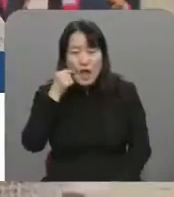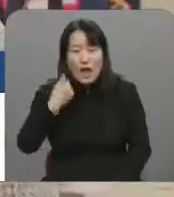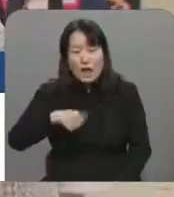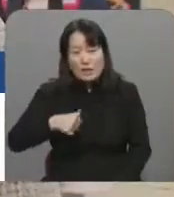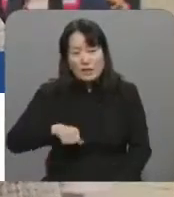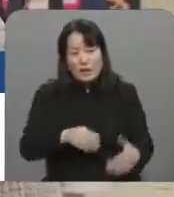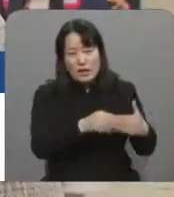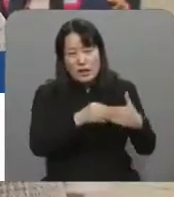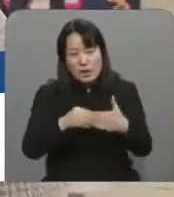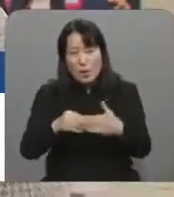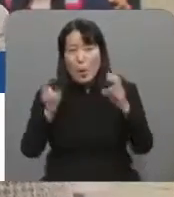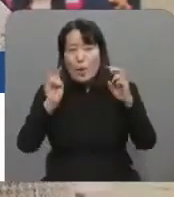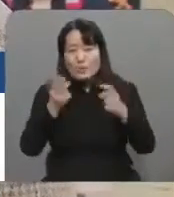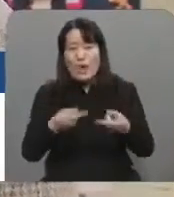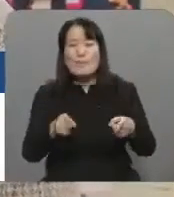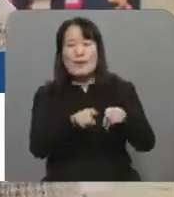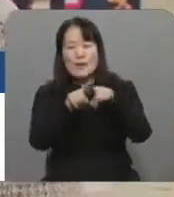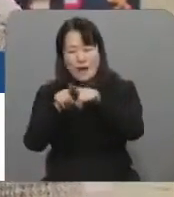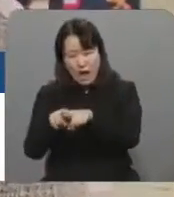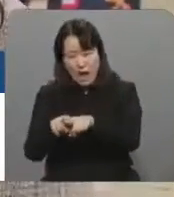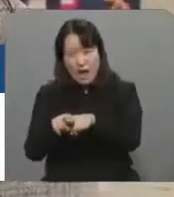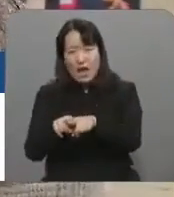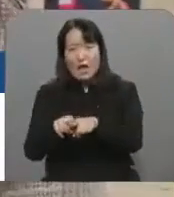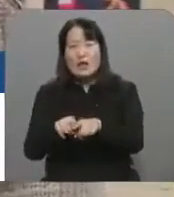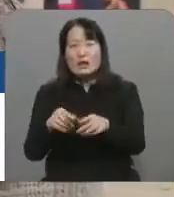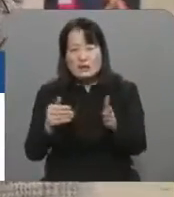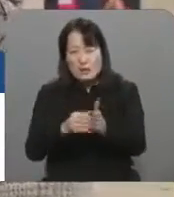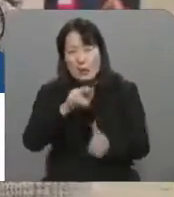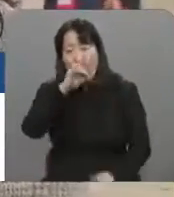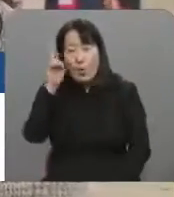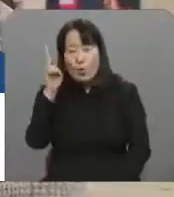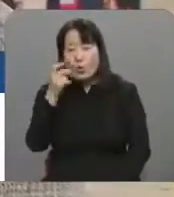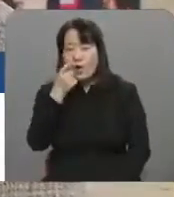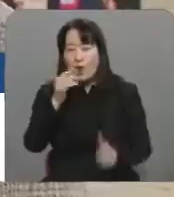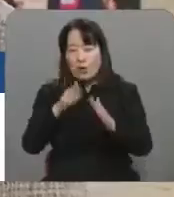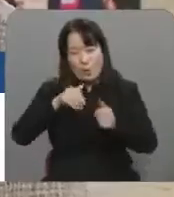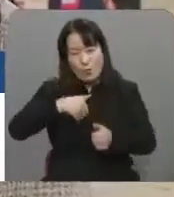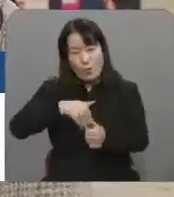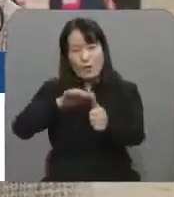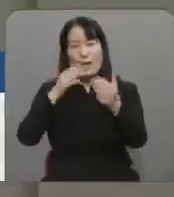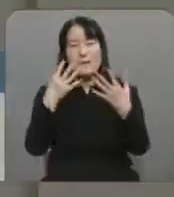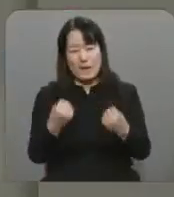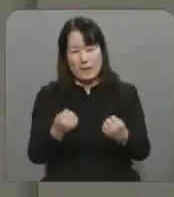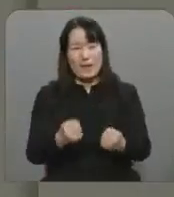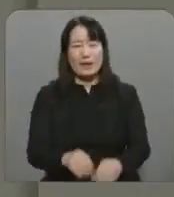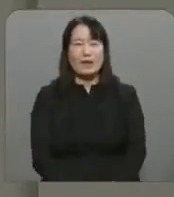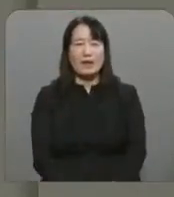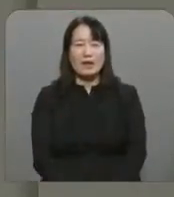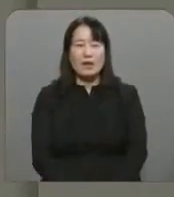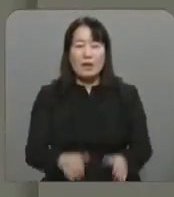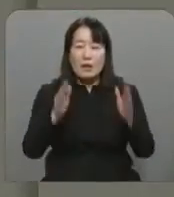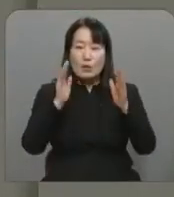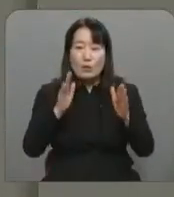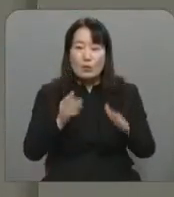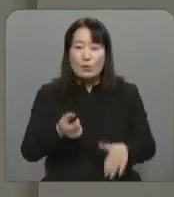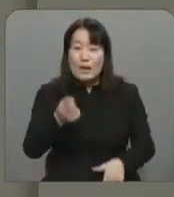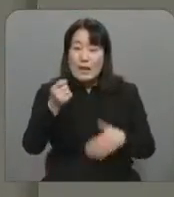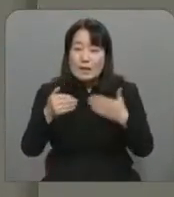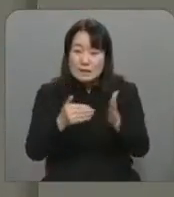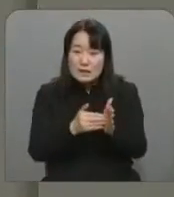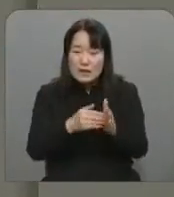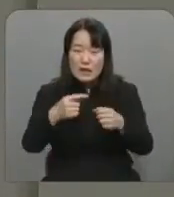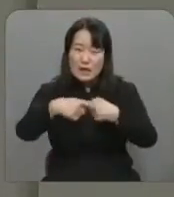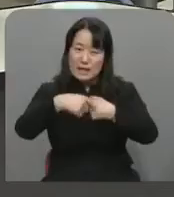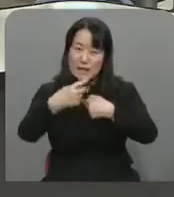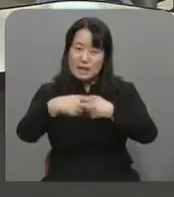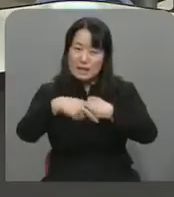오전에 사무실에 출근을 했다가 볼일을 보고 오후에 학원으로 이제 보낸 적도 많았었고요. 수업이 일찍 끝나는